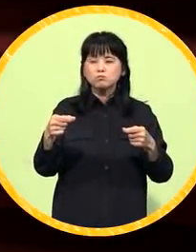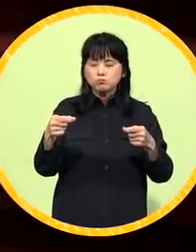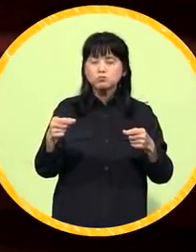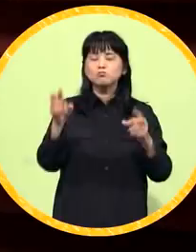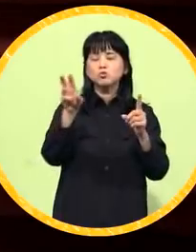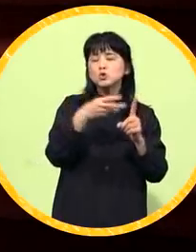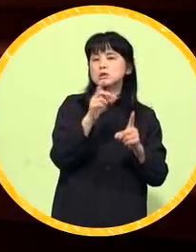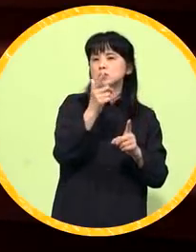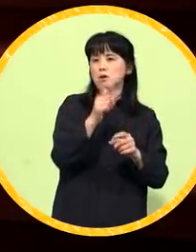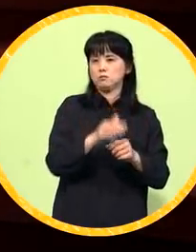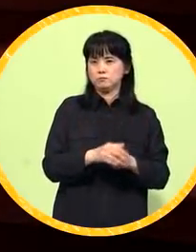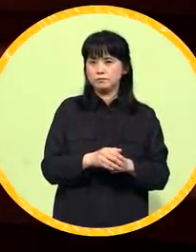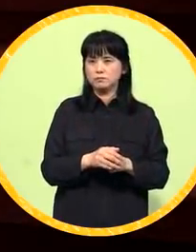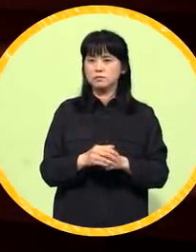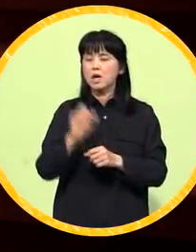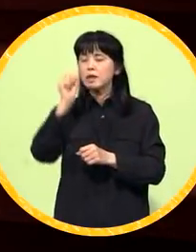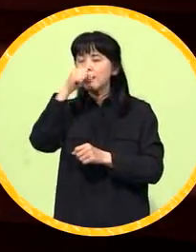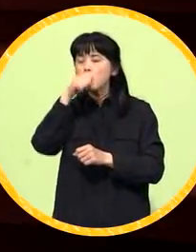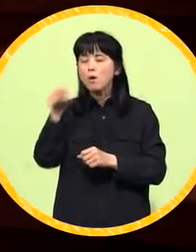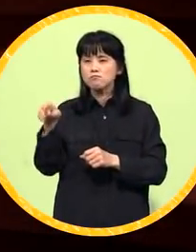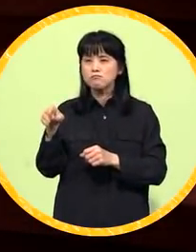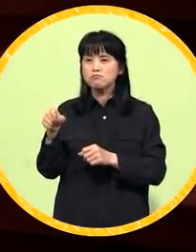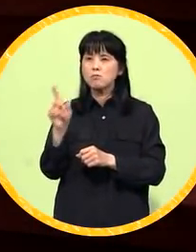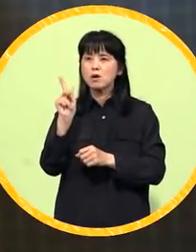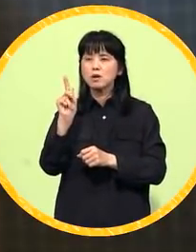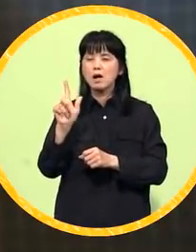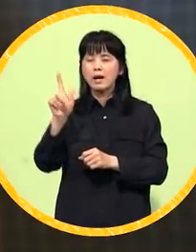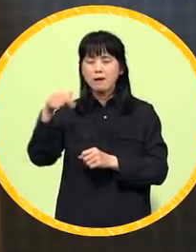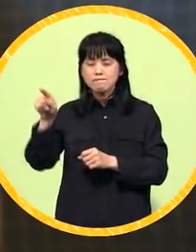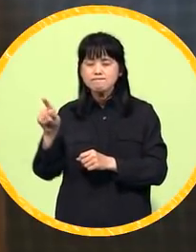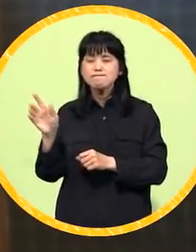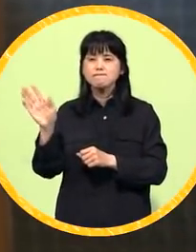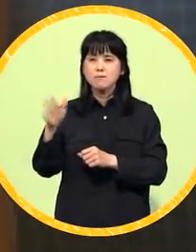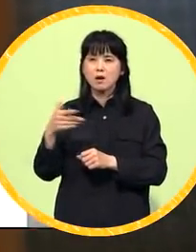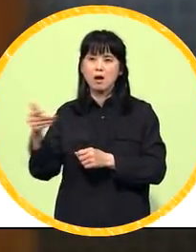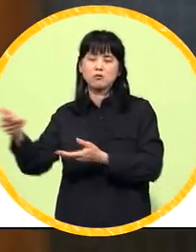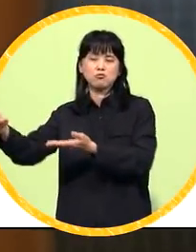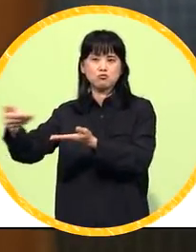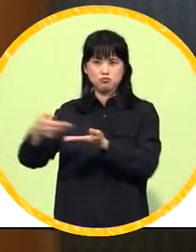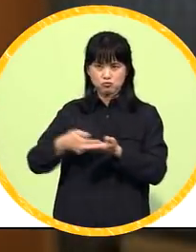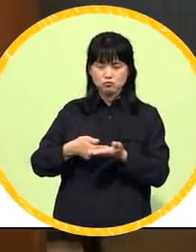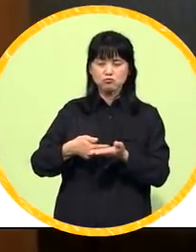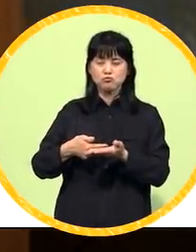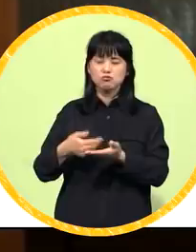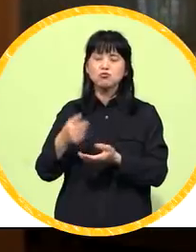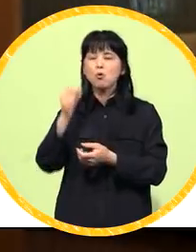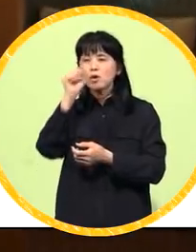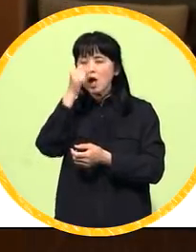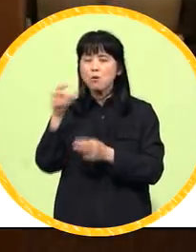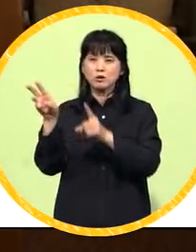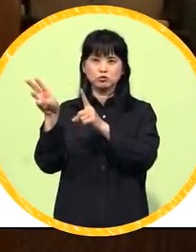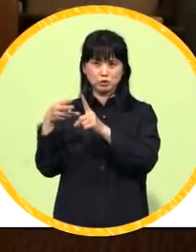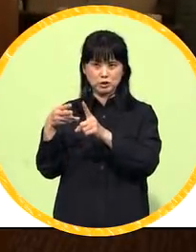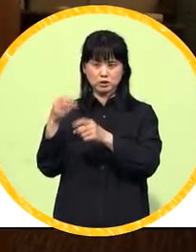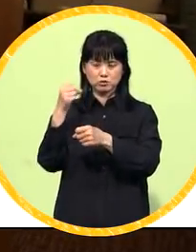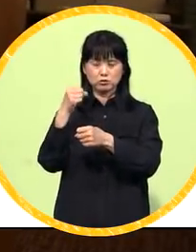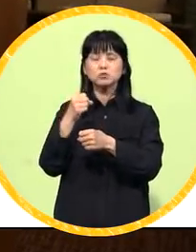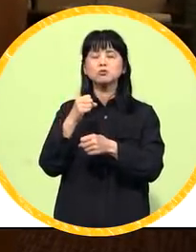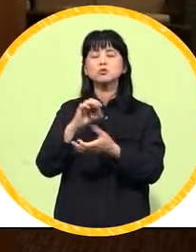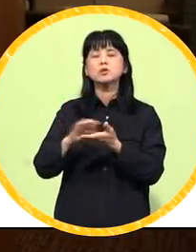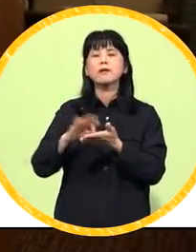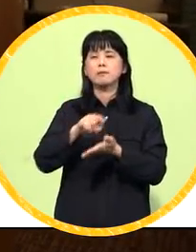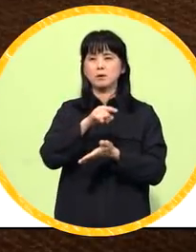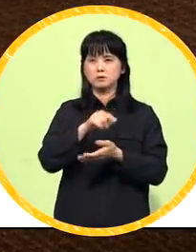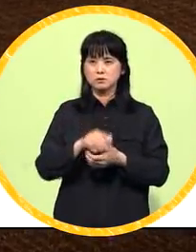すぎではなくてですね台湾の花蓮から8輸入をした廃盤石を使っているんですねええ